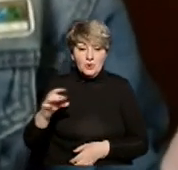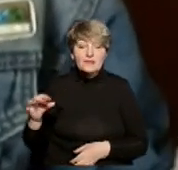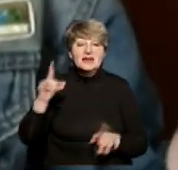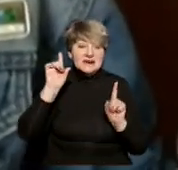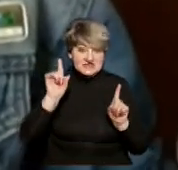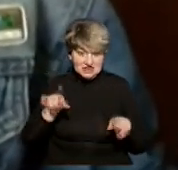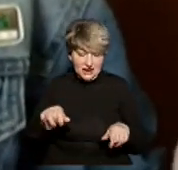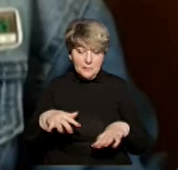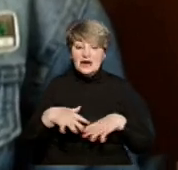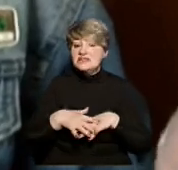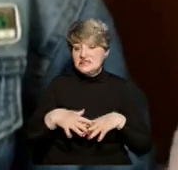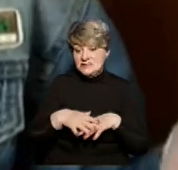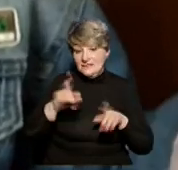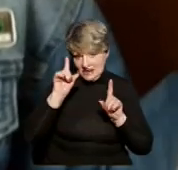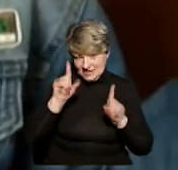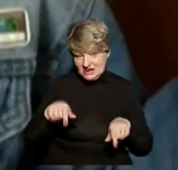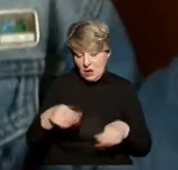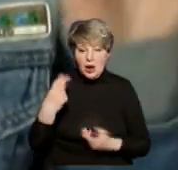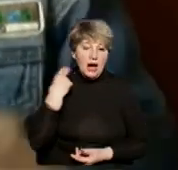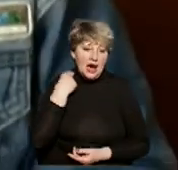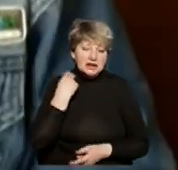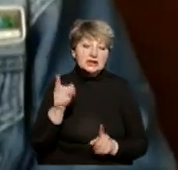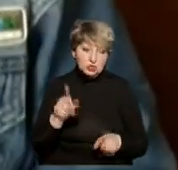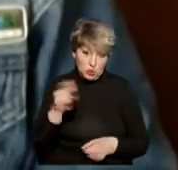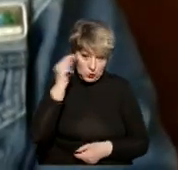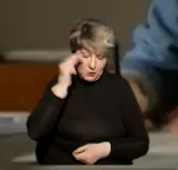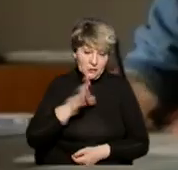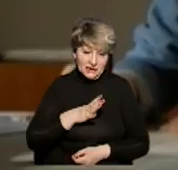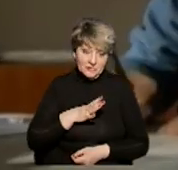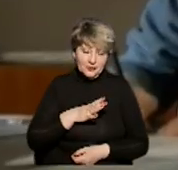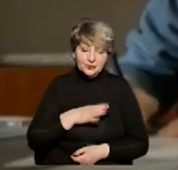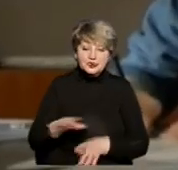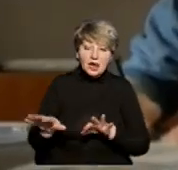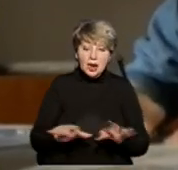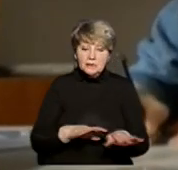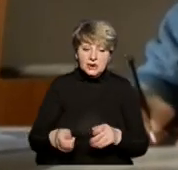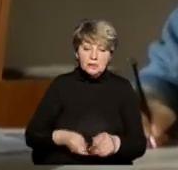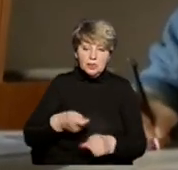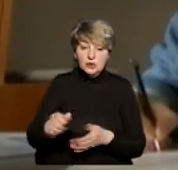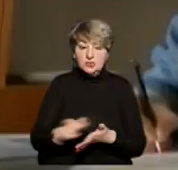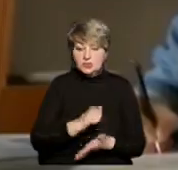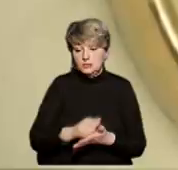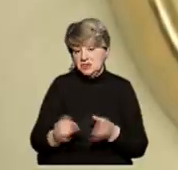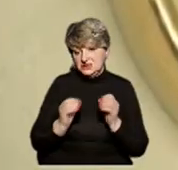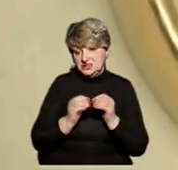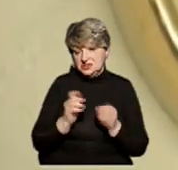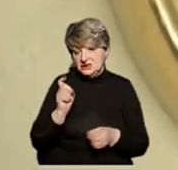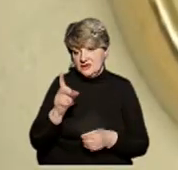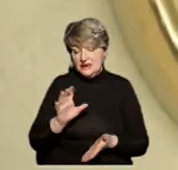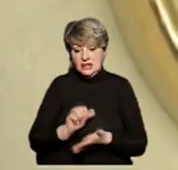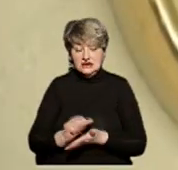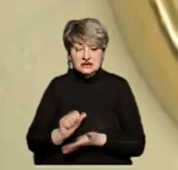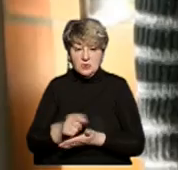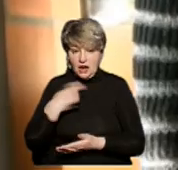Знаєш букви і цифри знаєш? Да. Англійську теж вчили, так? Да. Процедура подачі документів займає до 10 хвилин,